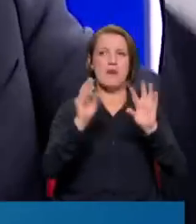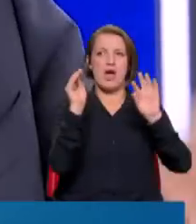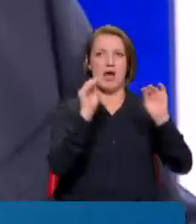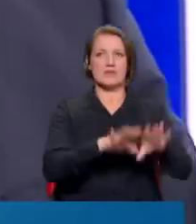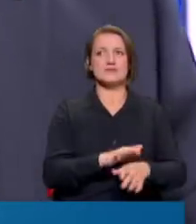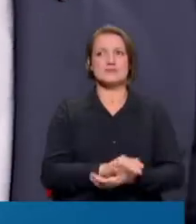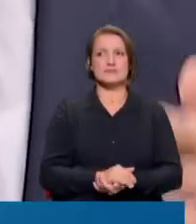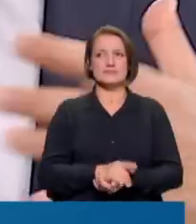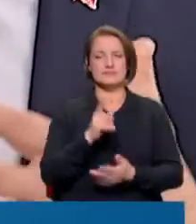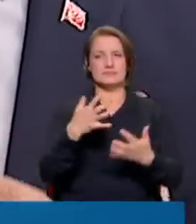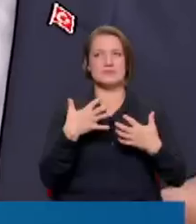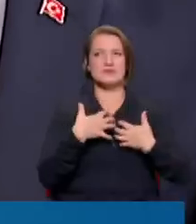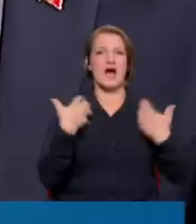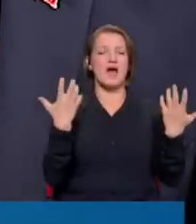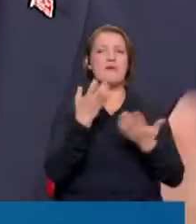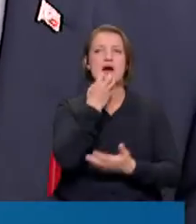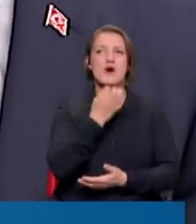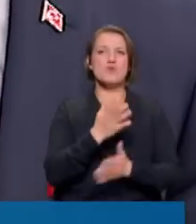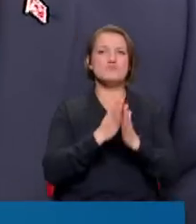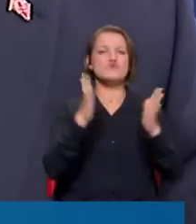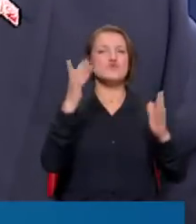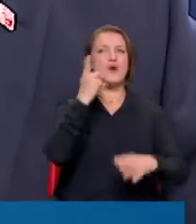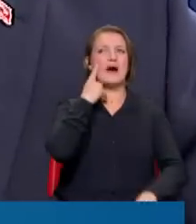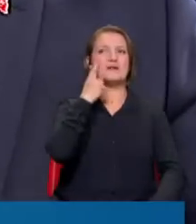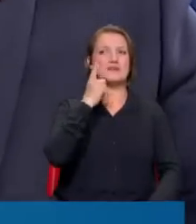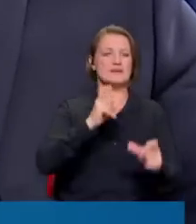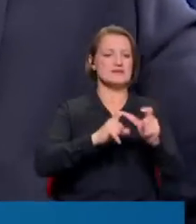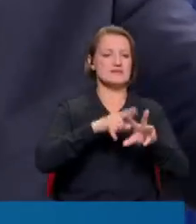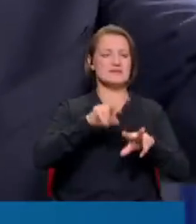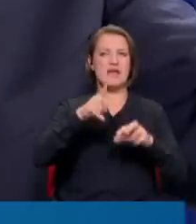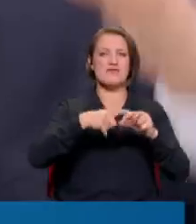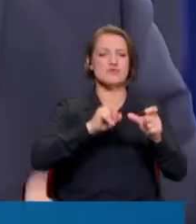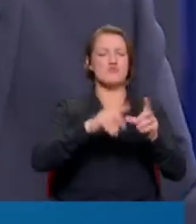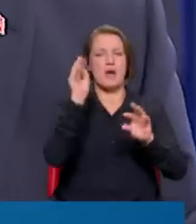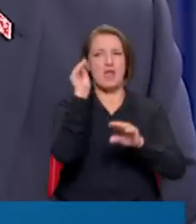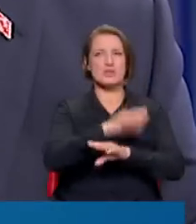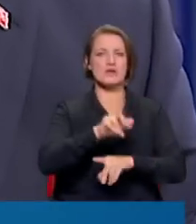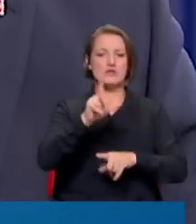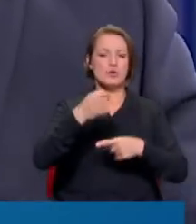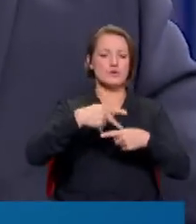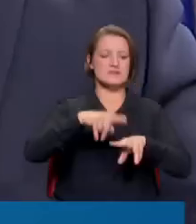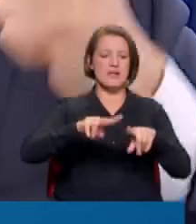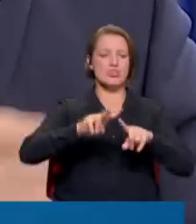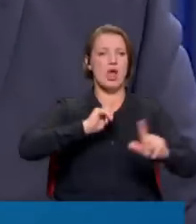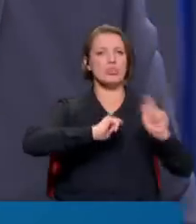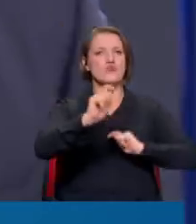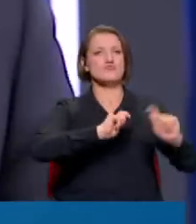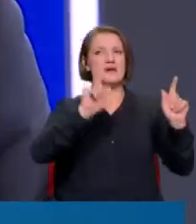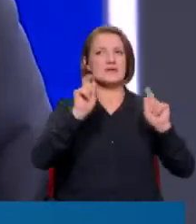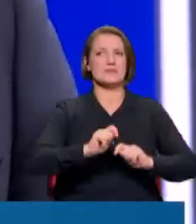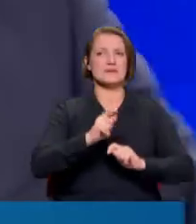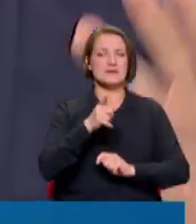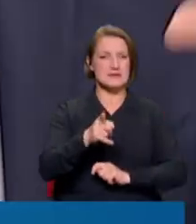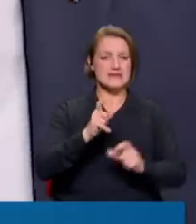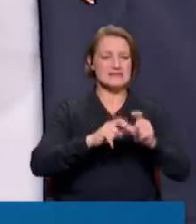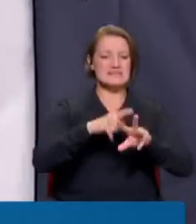Eee Kahraman kadro tarafından büyük Atatürk tarafından Ser çöpe atıldı o zam Barış Antlaşması yapıldı Ama Sevr hayali hiçbir